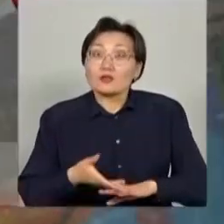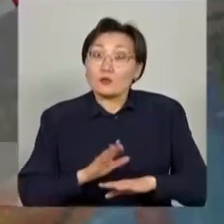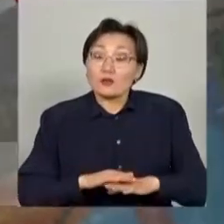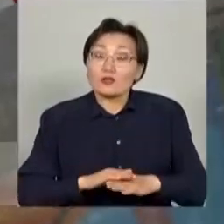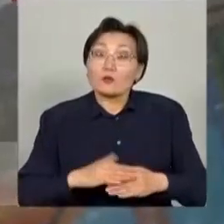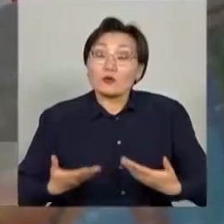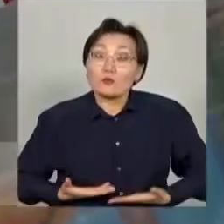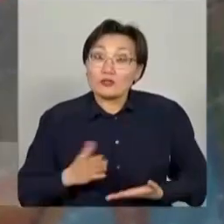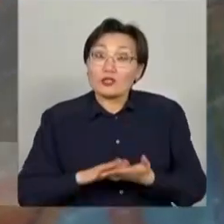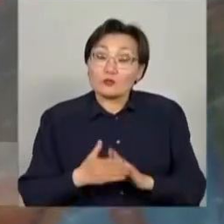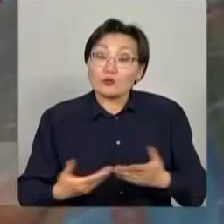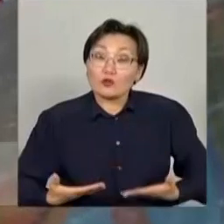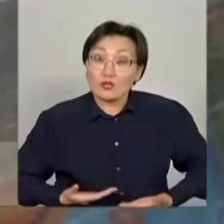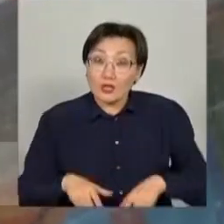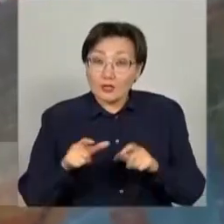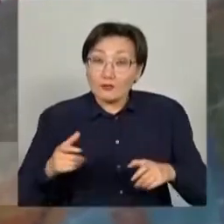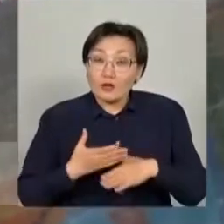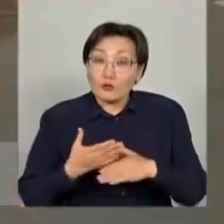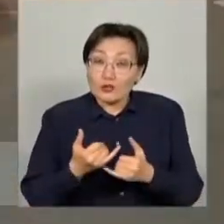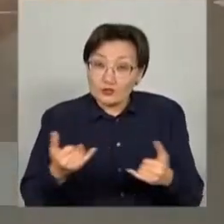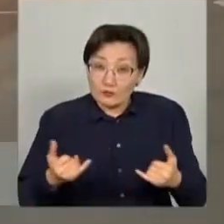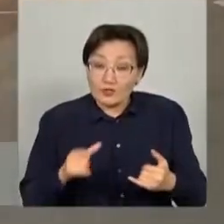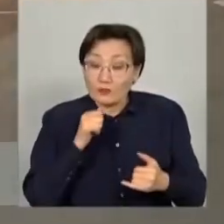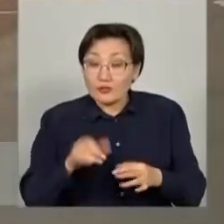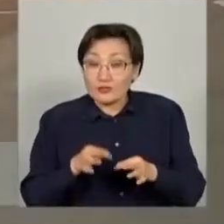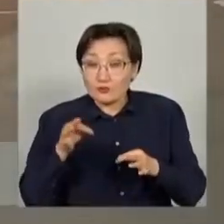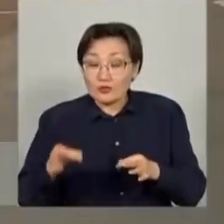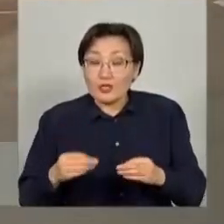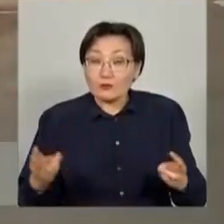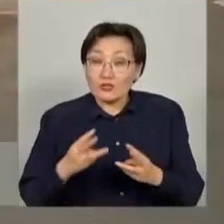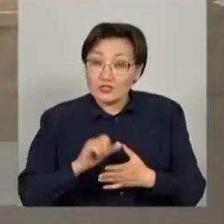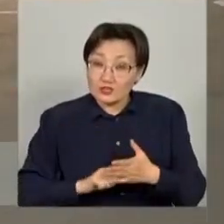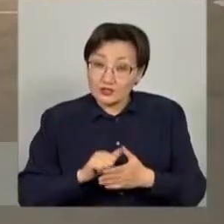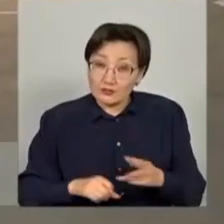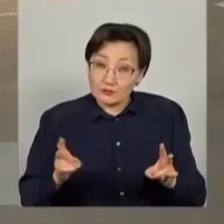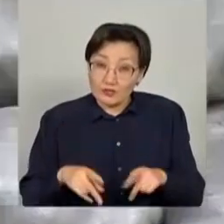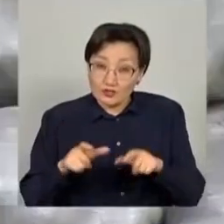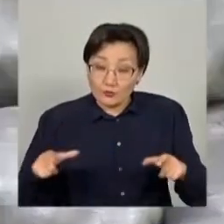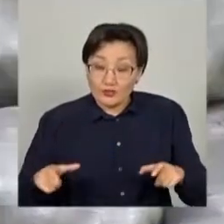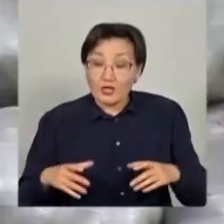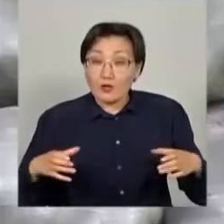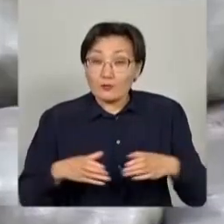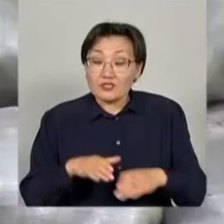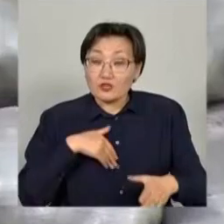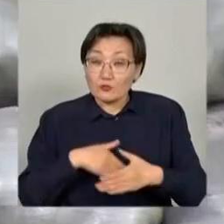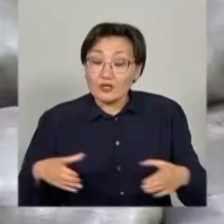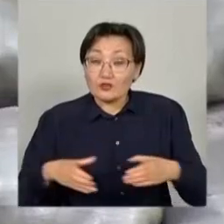пен керек-жарақ жеткізу жұмыстарын атқарды. Мысалы, Қостанай облысында болған өрт салдарынан зардап шеккендерге партия